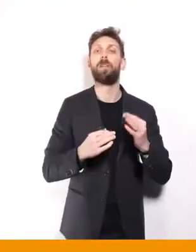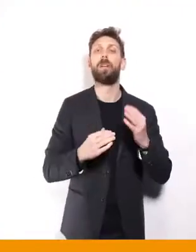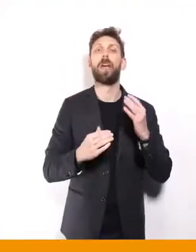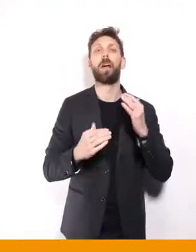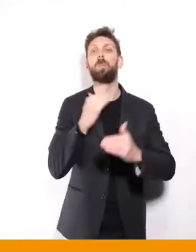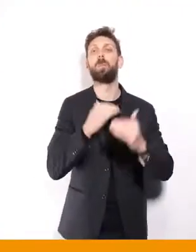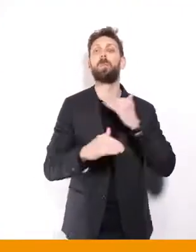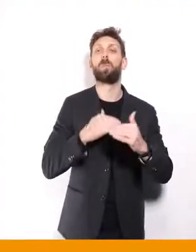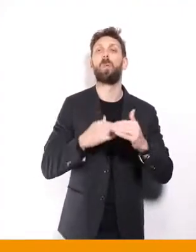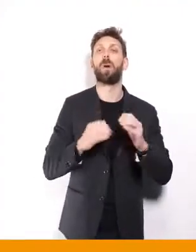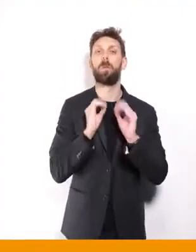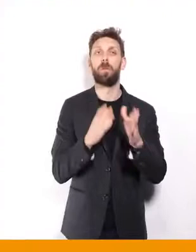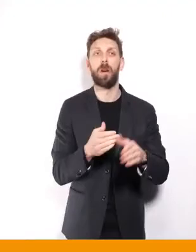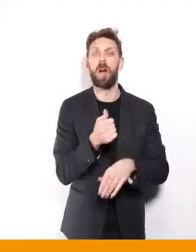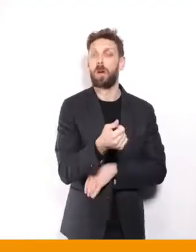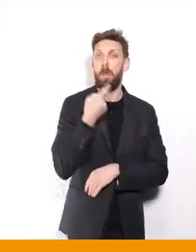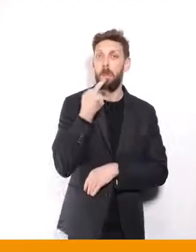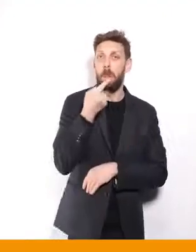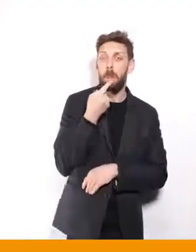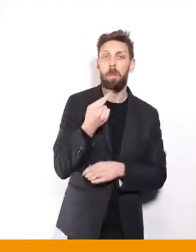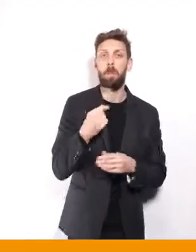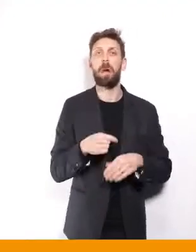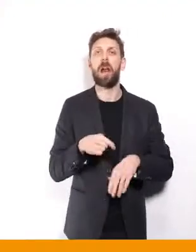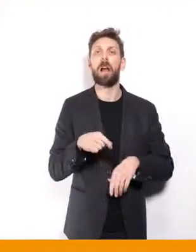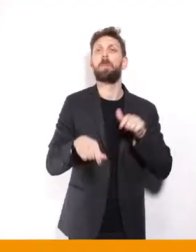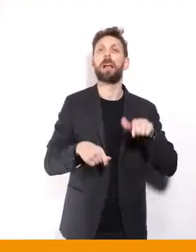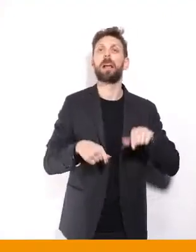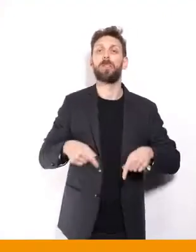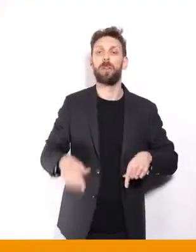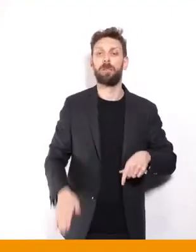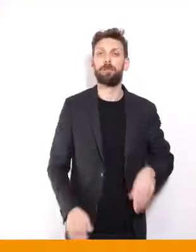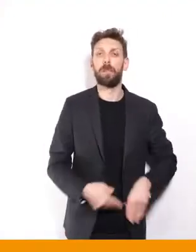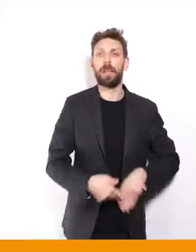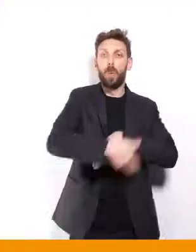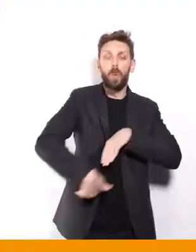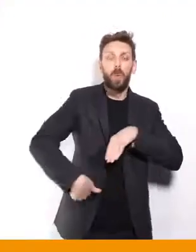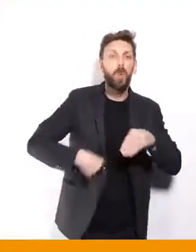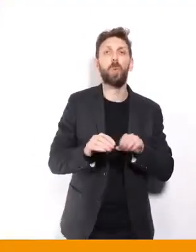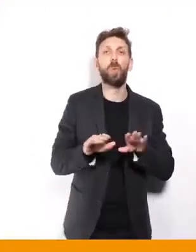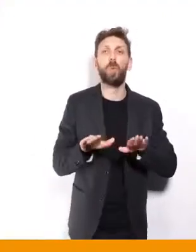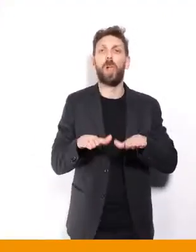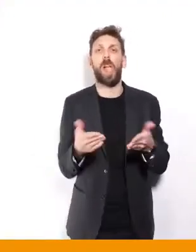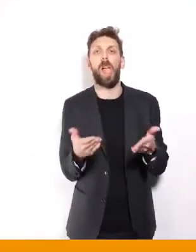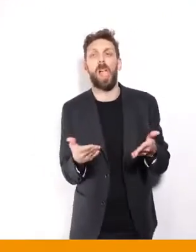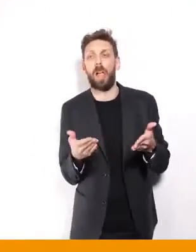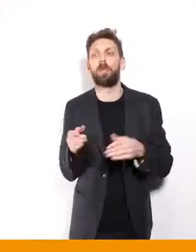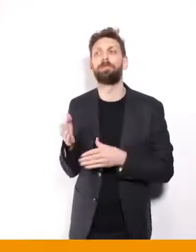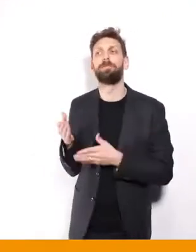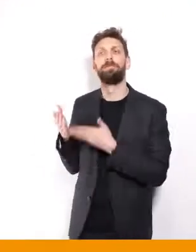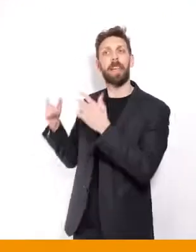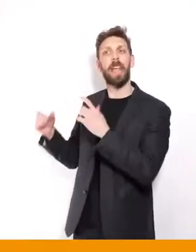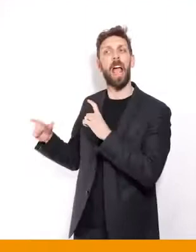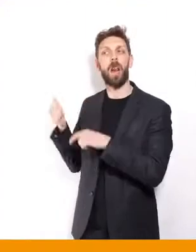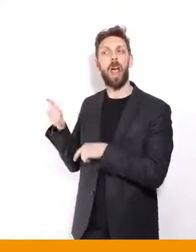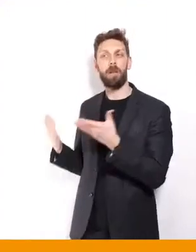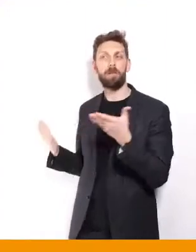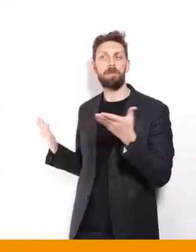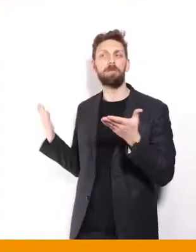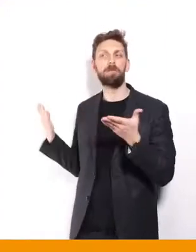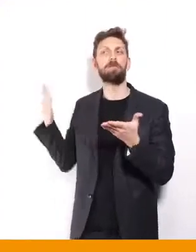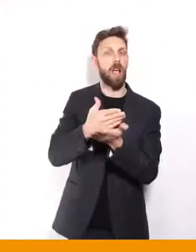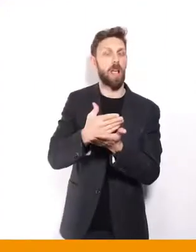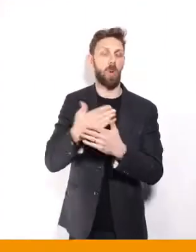et des pieds-bots. Et elle avait fait une intervention extrêmement émouvante en expliquant au fond ce